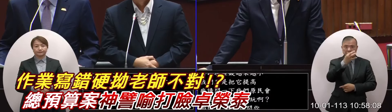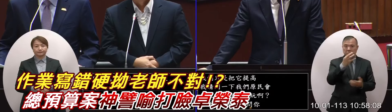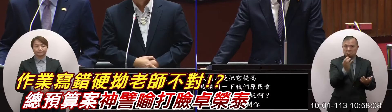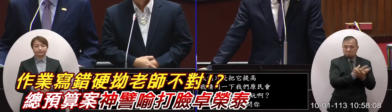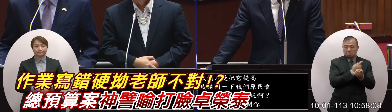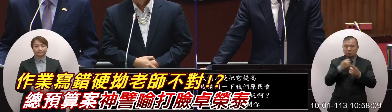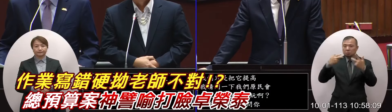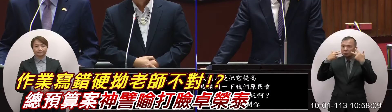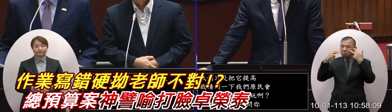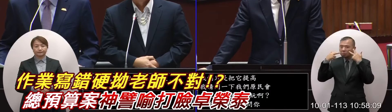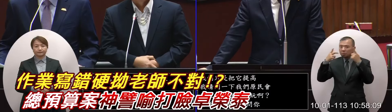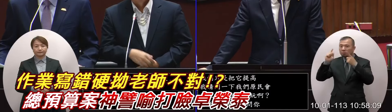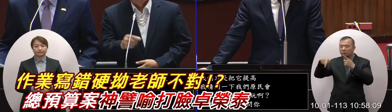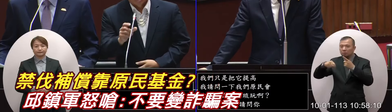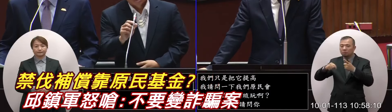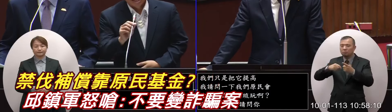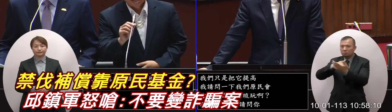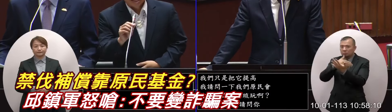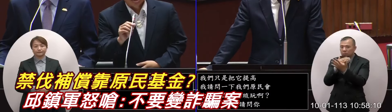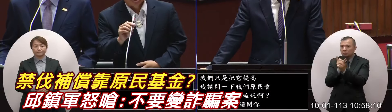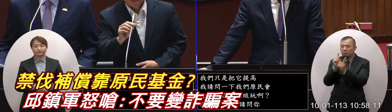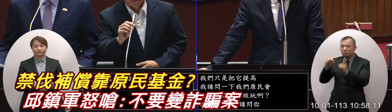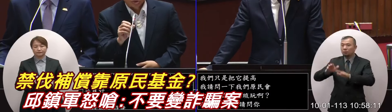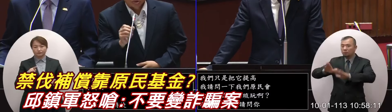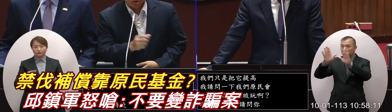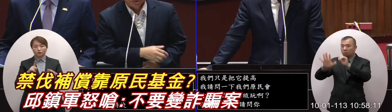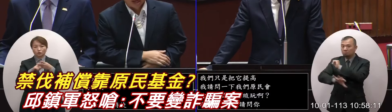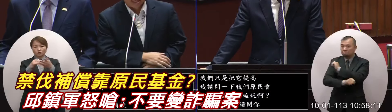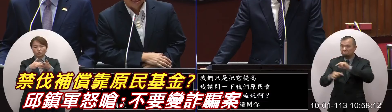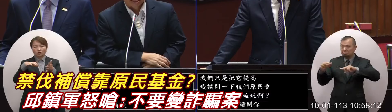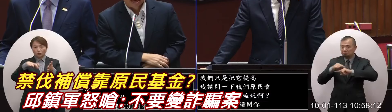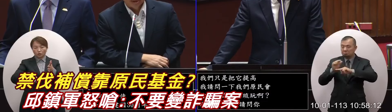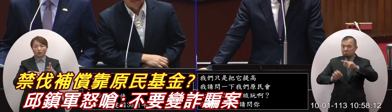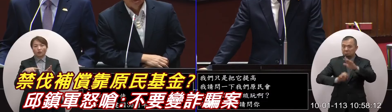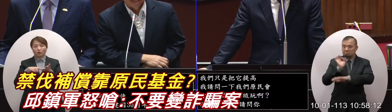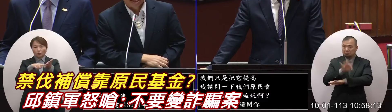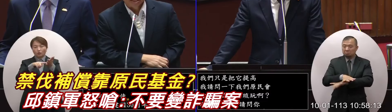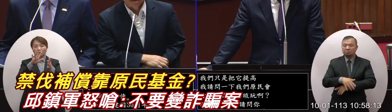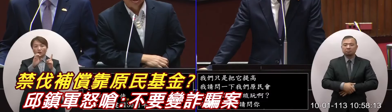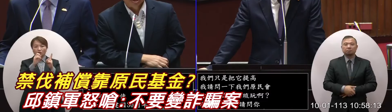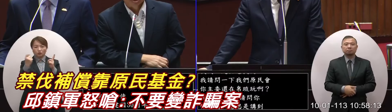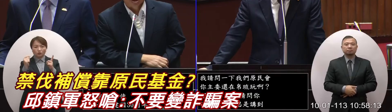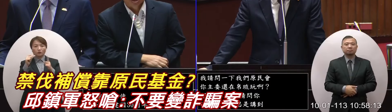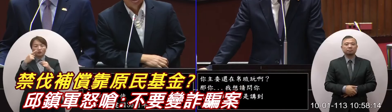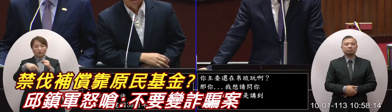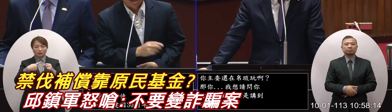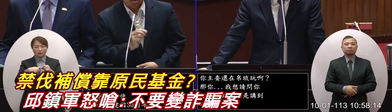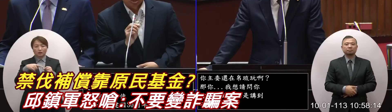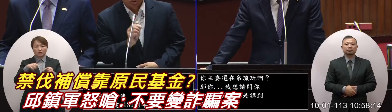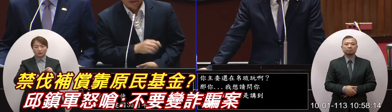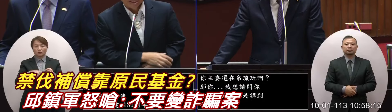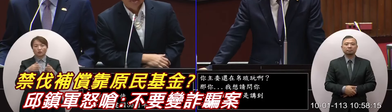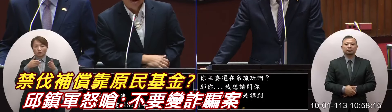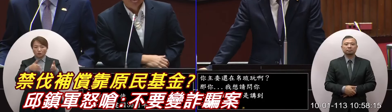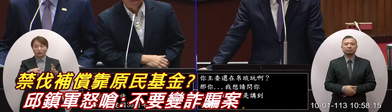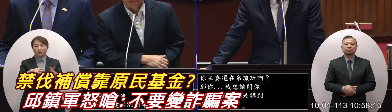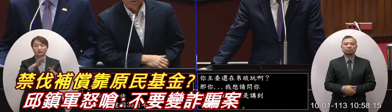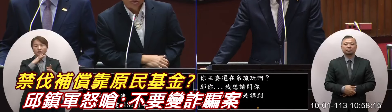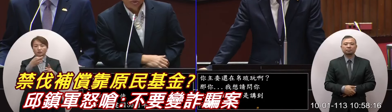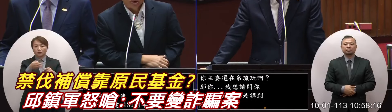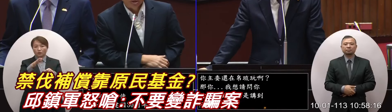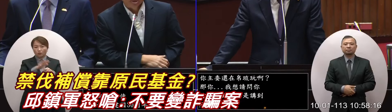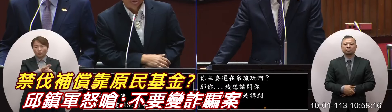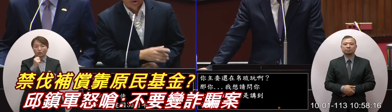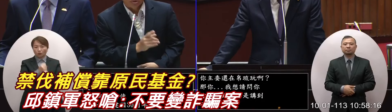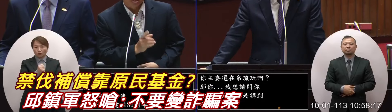综合发展基金来补是吗？ 这个在主计总处有做函释，在105年的时候，就是说有关于进法补偿的